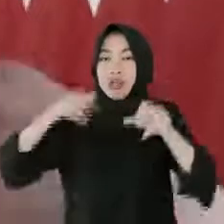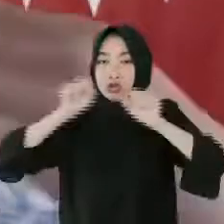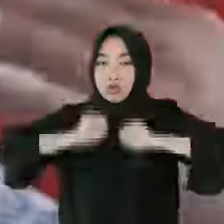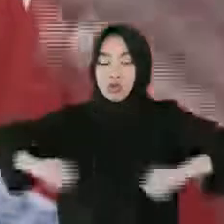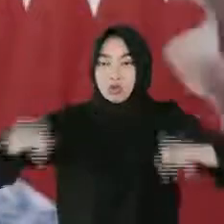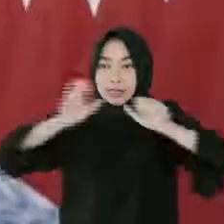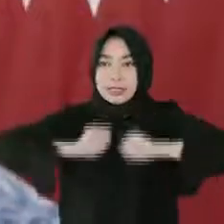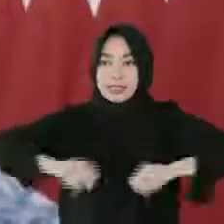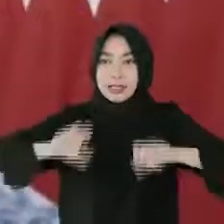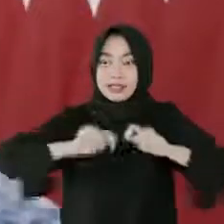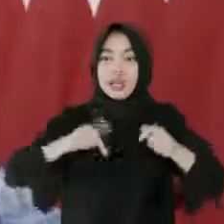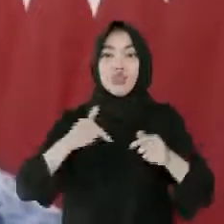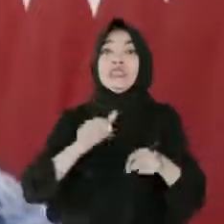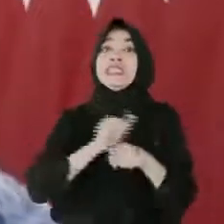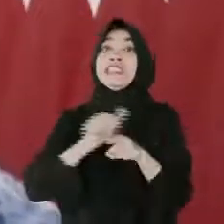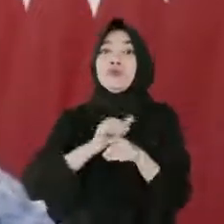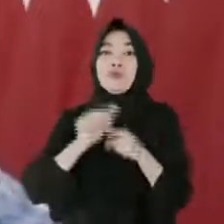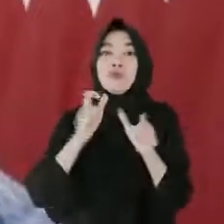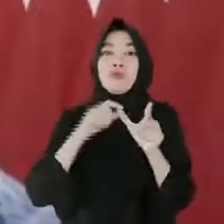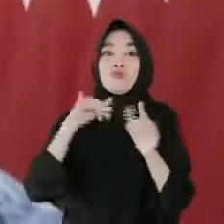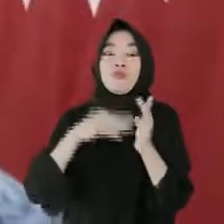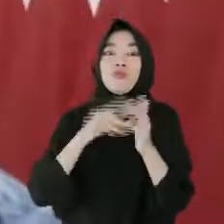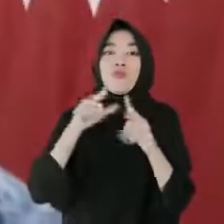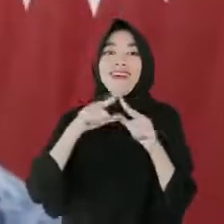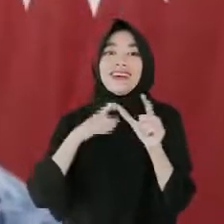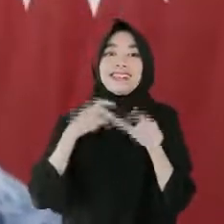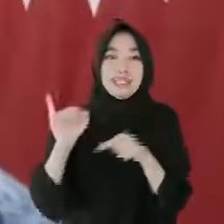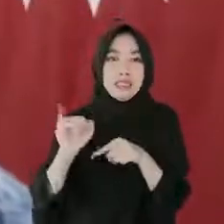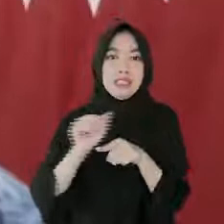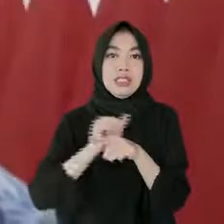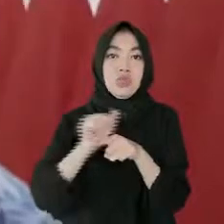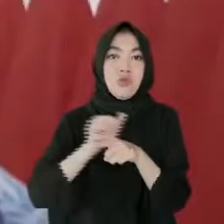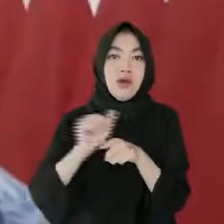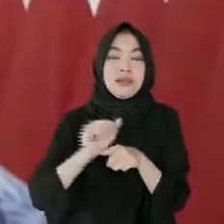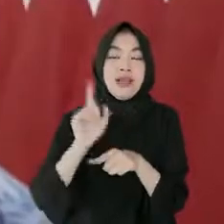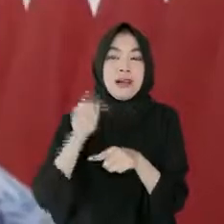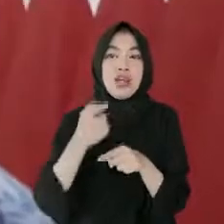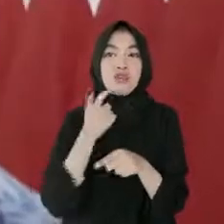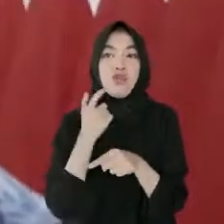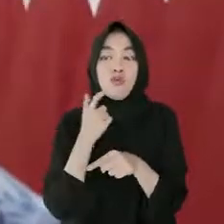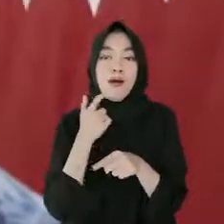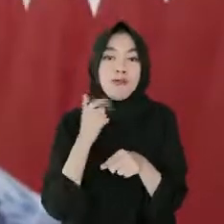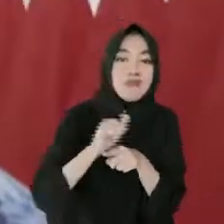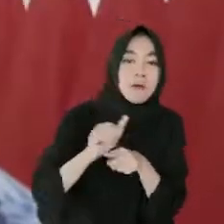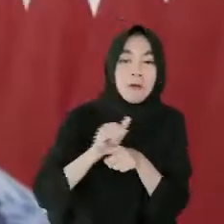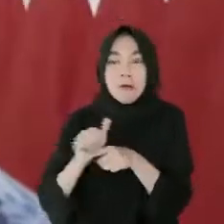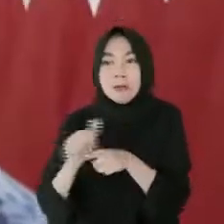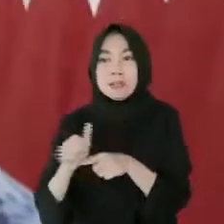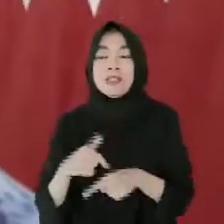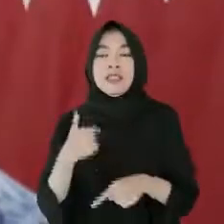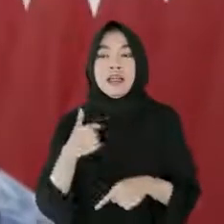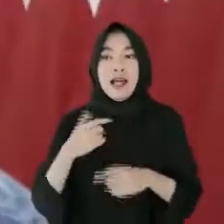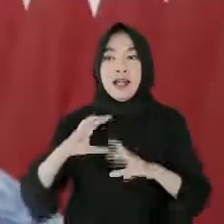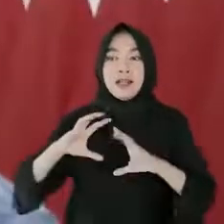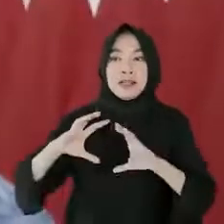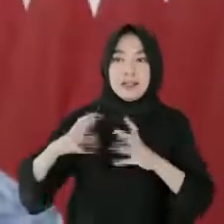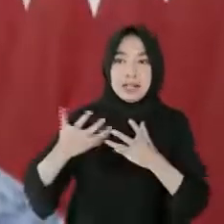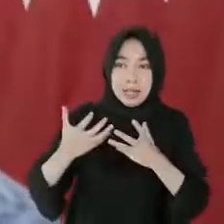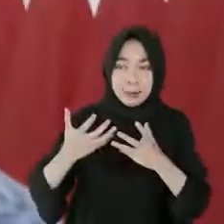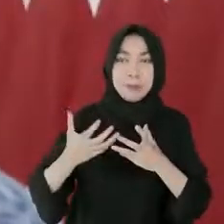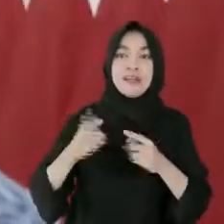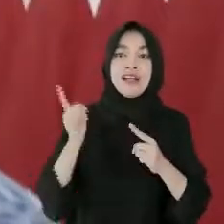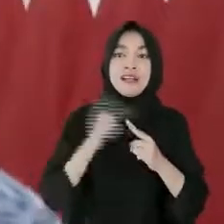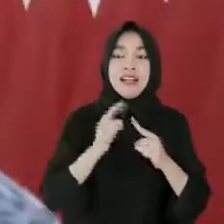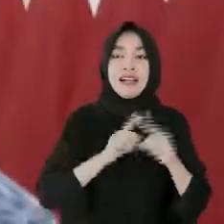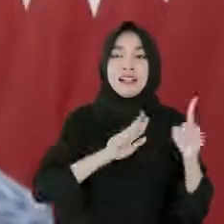upaya melakukan simulasi sudah dilakukan lebih awal bahkan bayangkan yatim bidang perubahan perilaku dase kirim dari